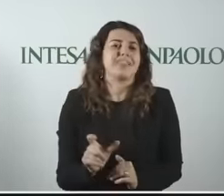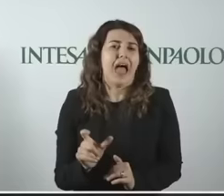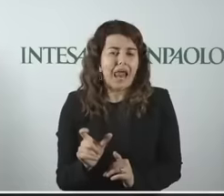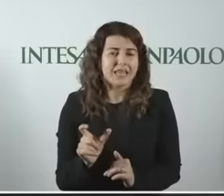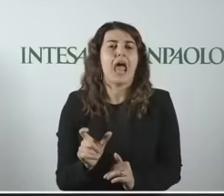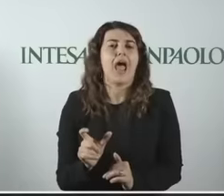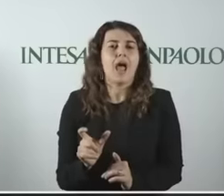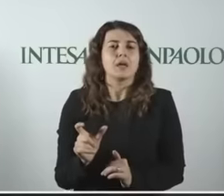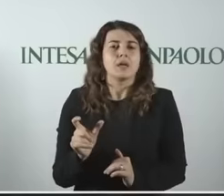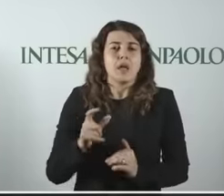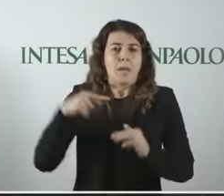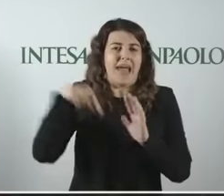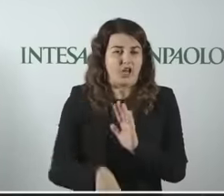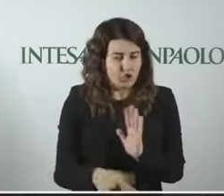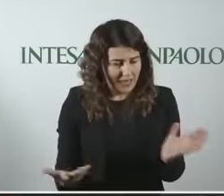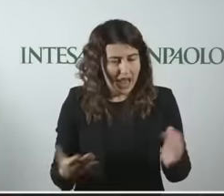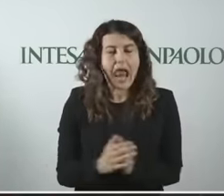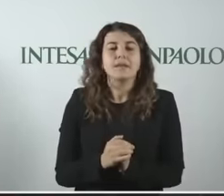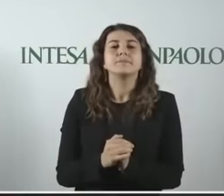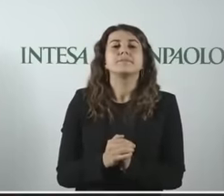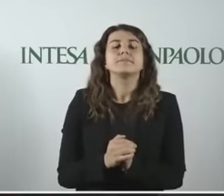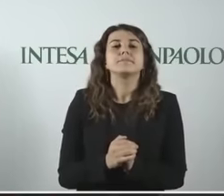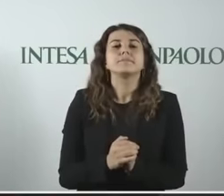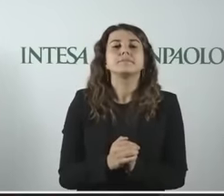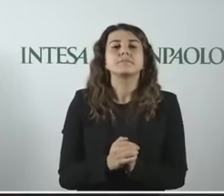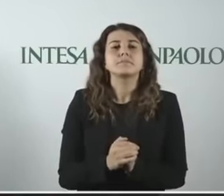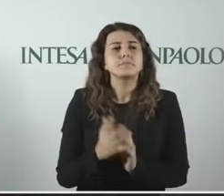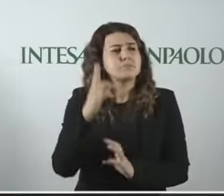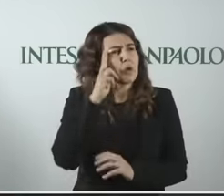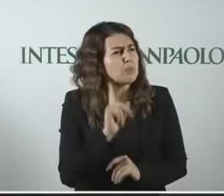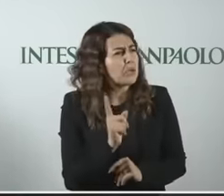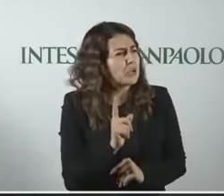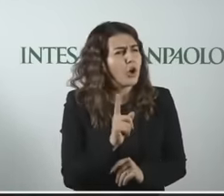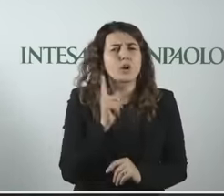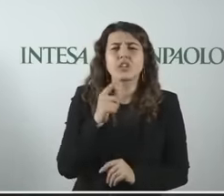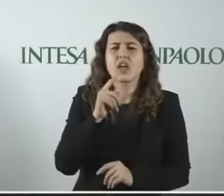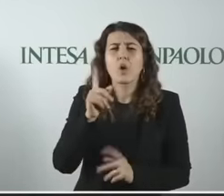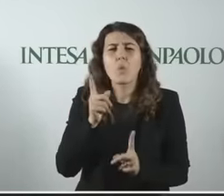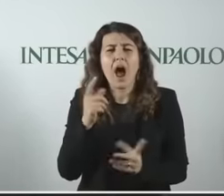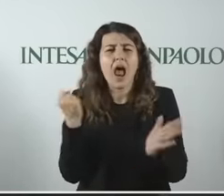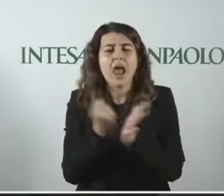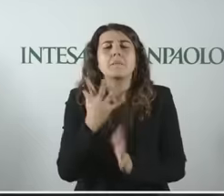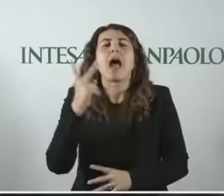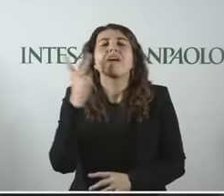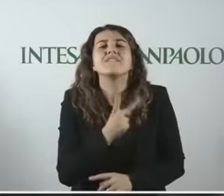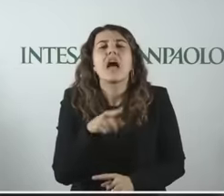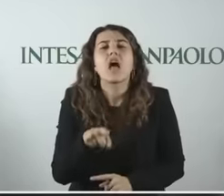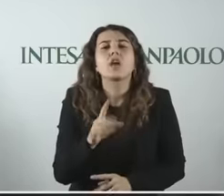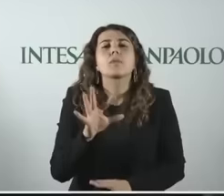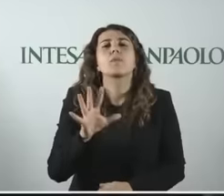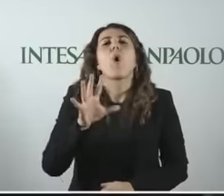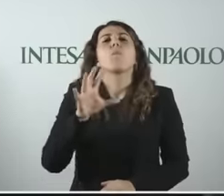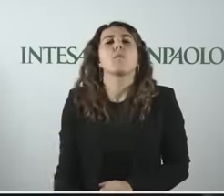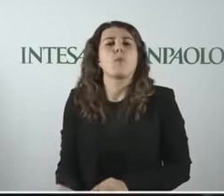in molti paesi europei veniva chiamata per così non mi ricordo più che figura retorica è comunque sinedd che la